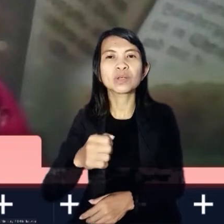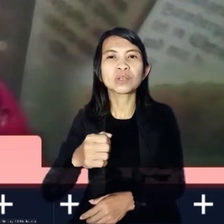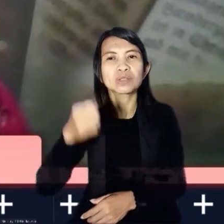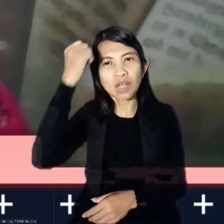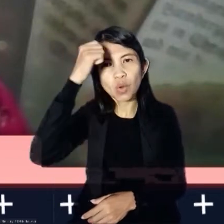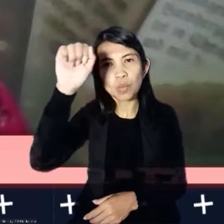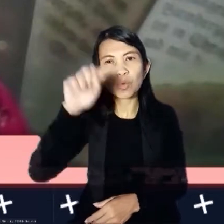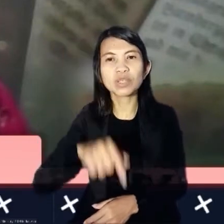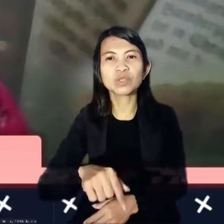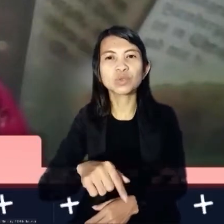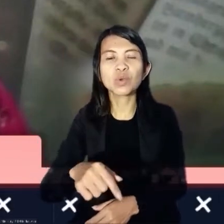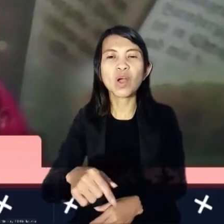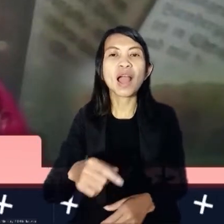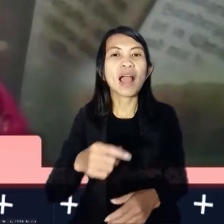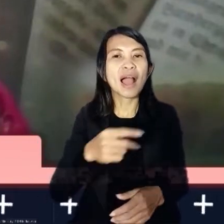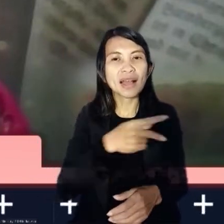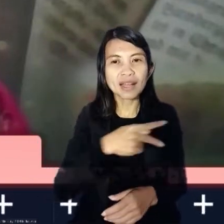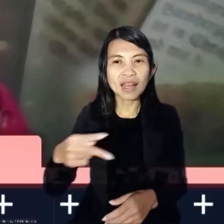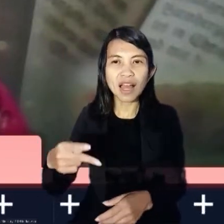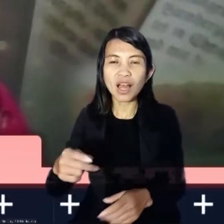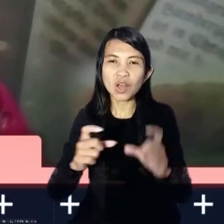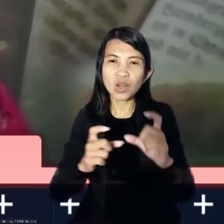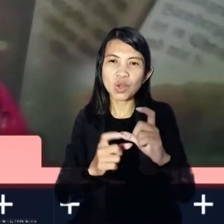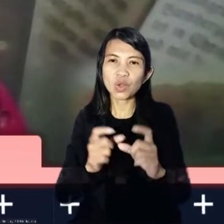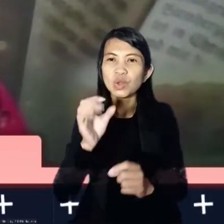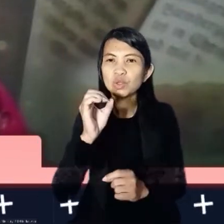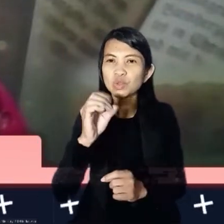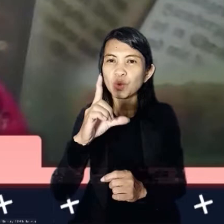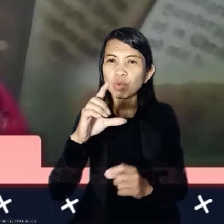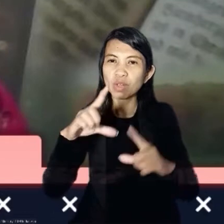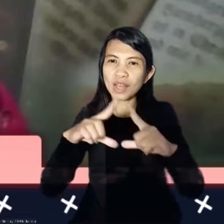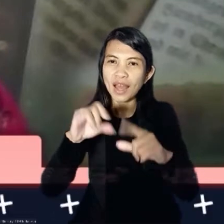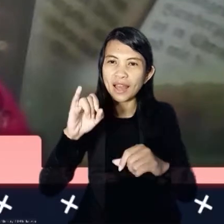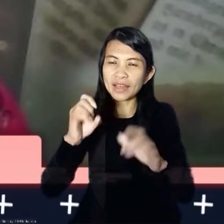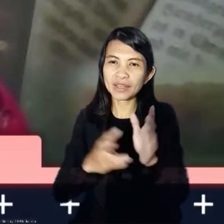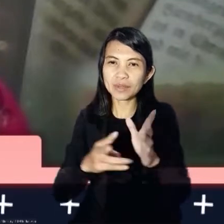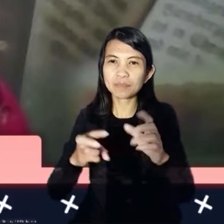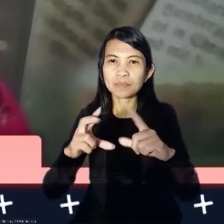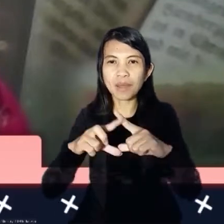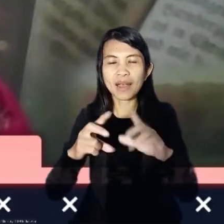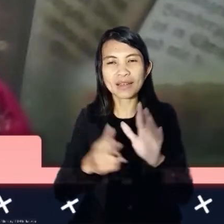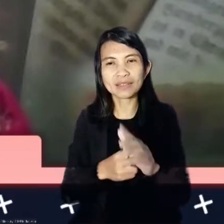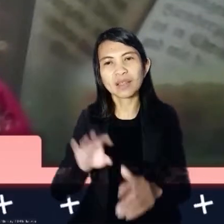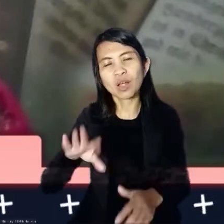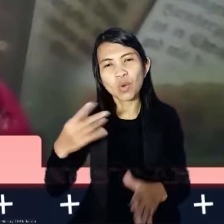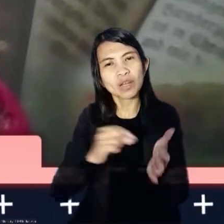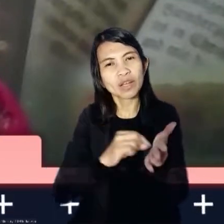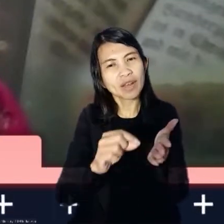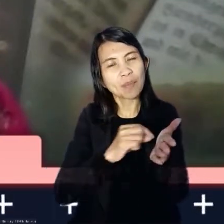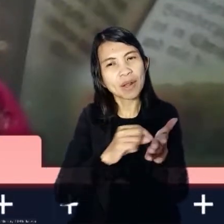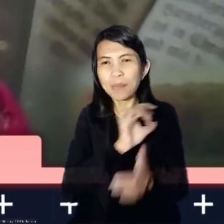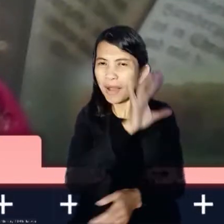ada nama-nama yang lain seperti Yusuf dan lain sebagainya dan nama-nama